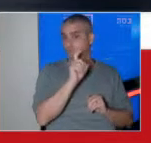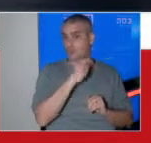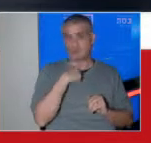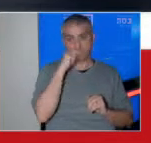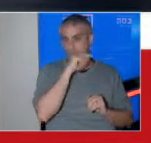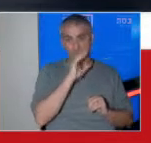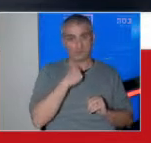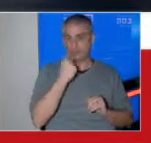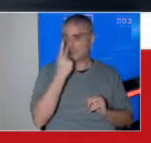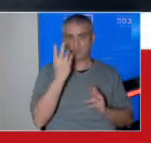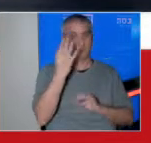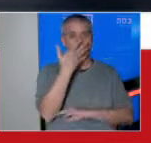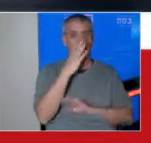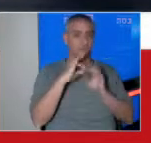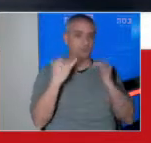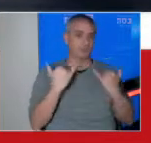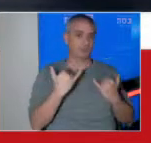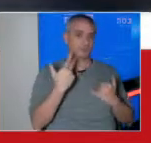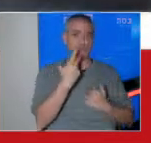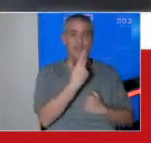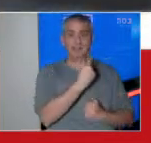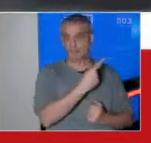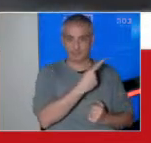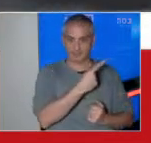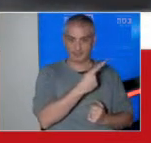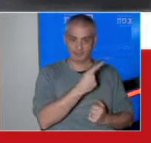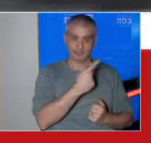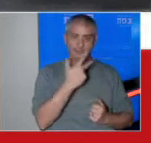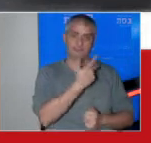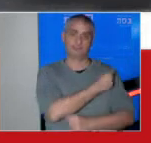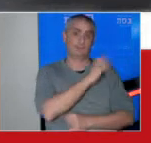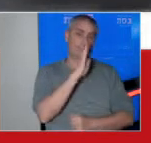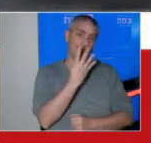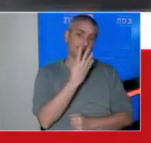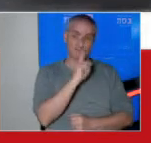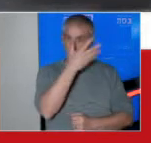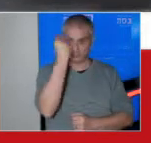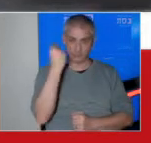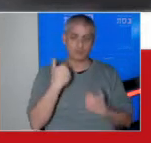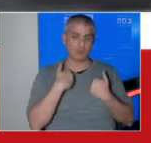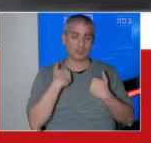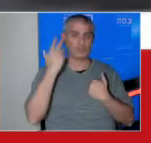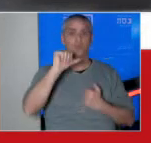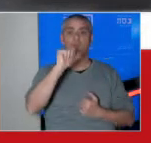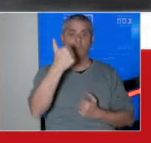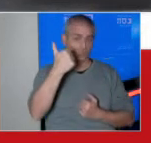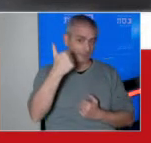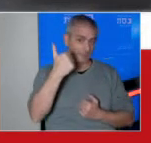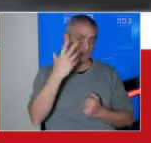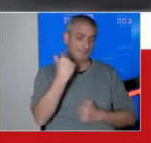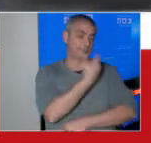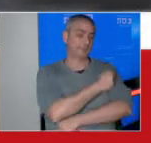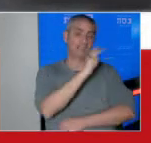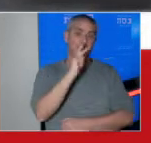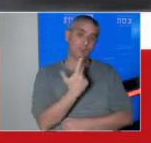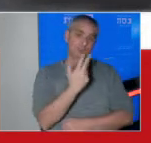מפספס משהו, אבל אני לא ראיתי אף מדינה שהתחילה כרגע לחסן זריקה רביעית, אבל אל תשכח שגם אנחנו היינו הראשונים עם